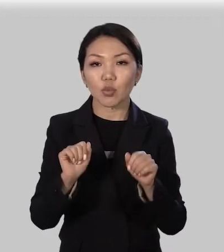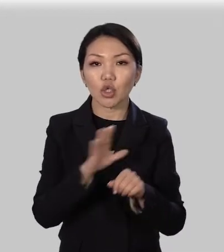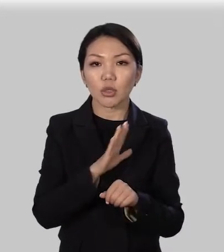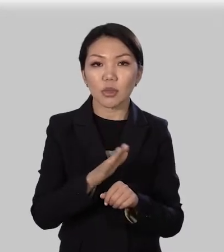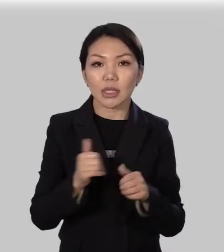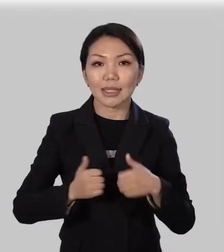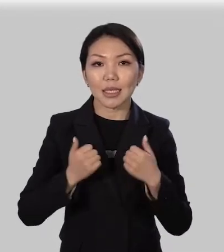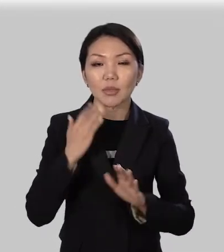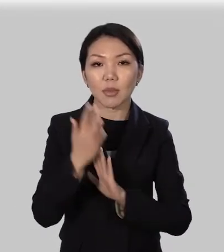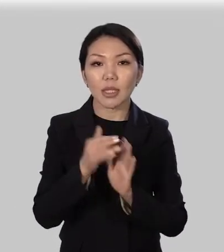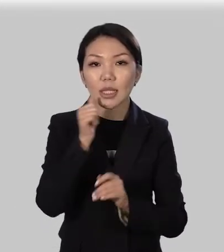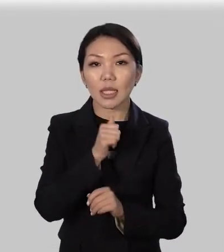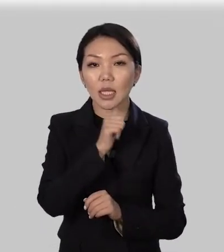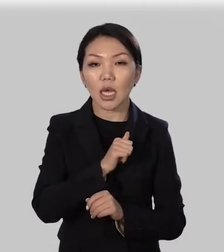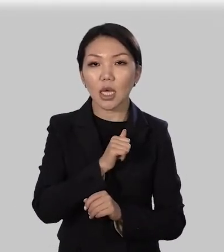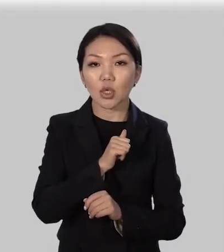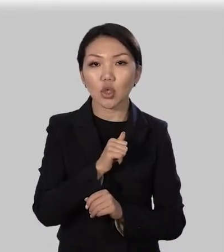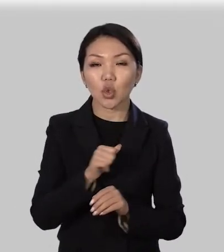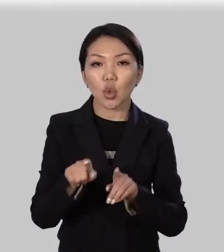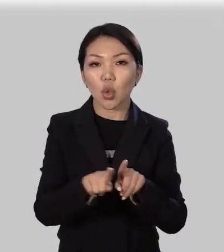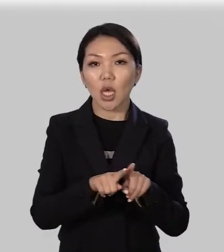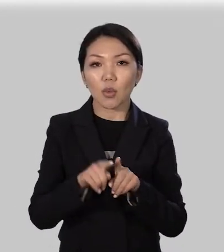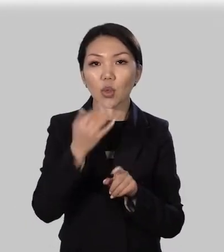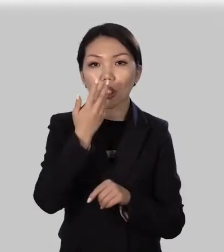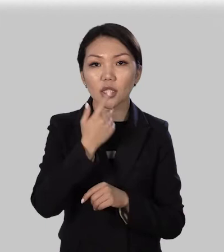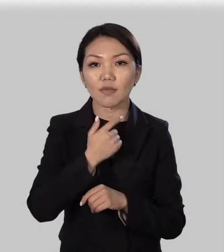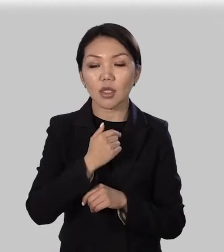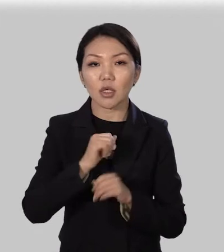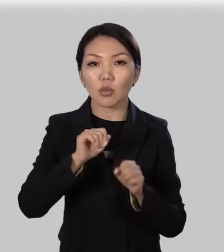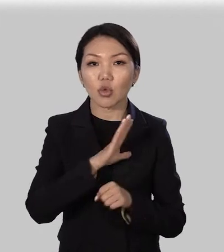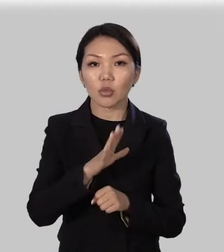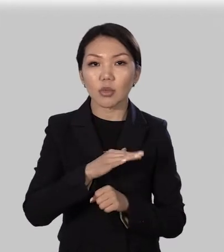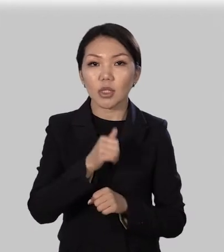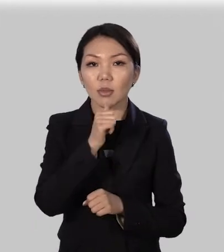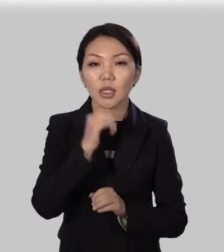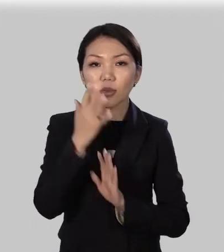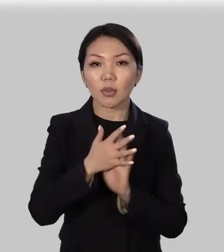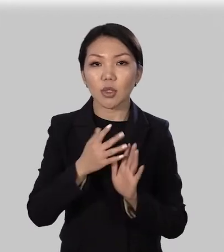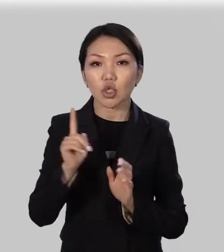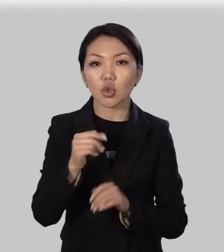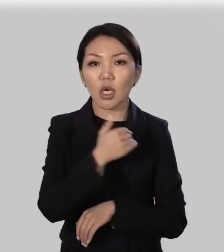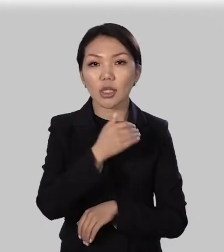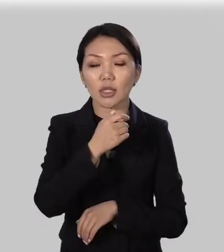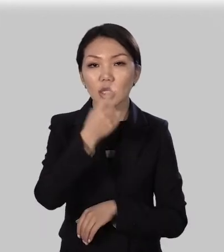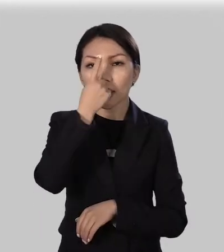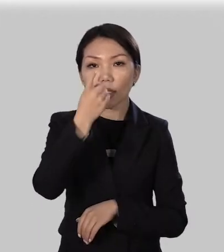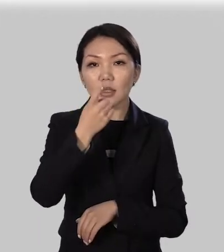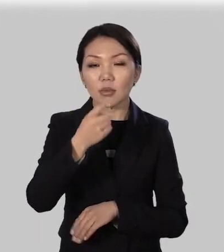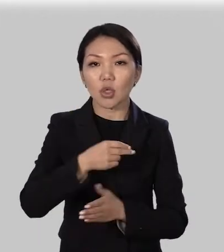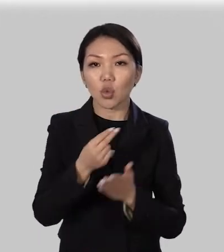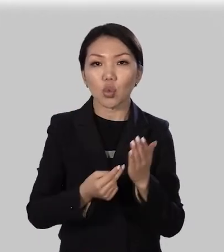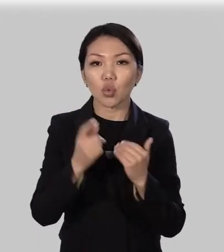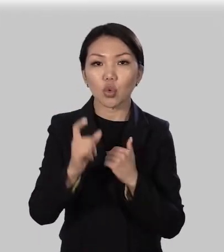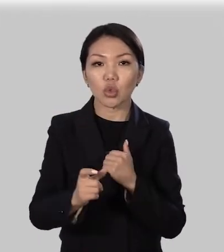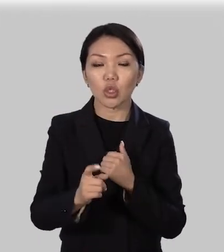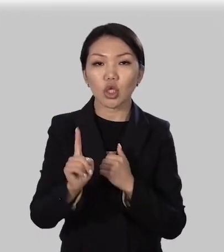стараемся понять тайну гармонии цвета? А может быть, пытаемся понять, и что хотел сказать художник? И о чем думали, мечтали